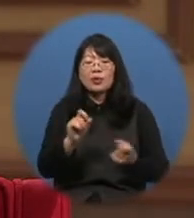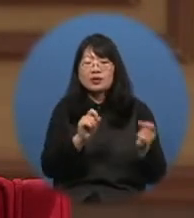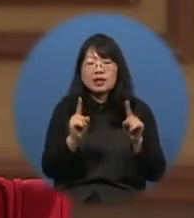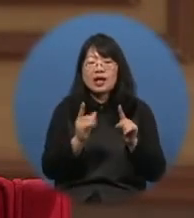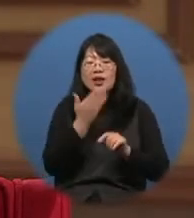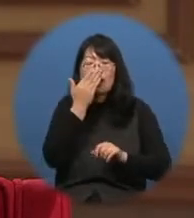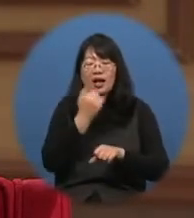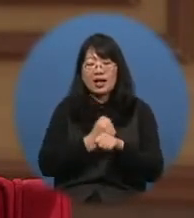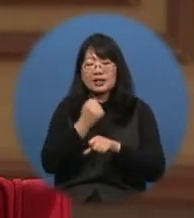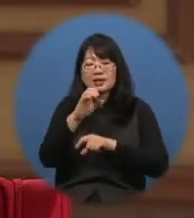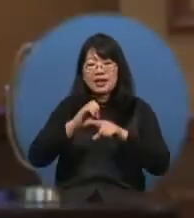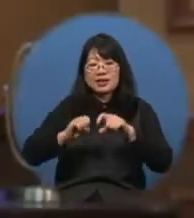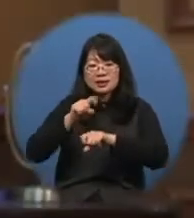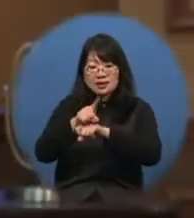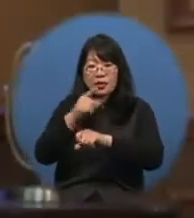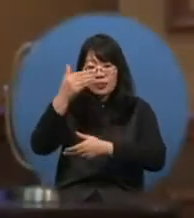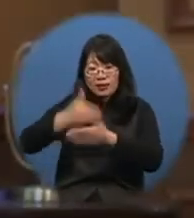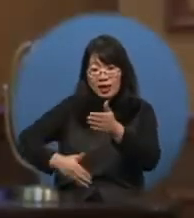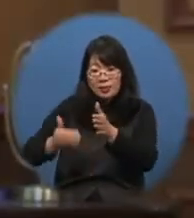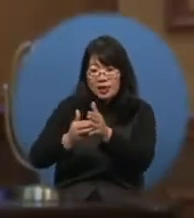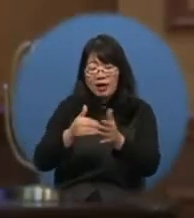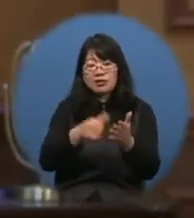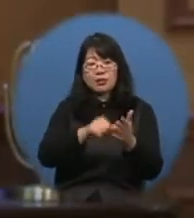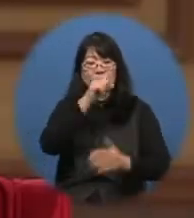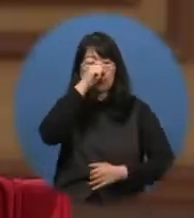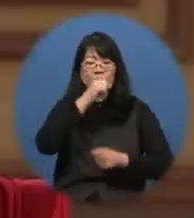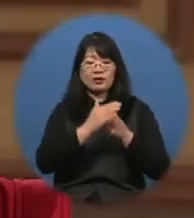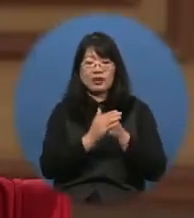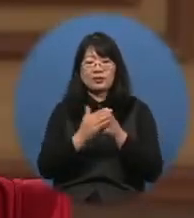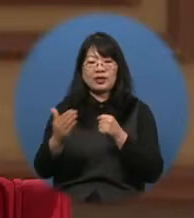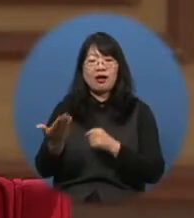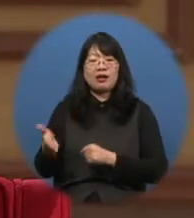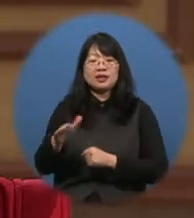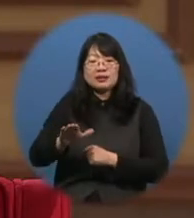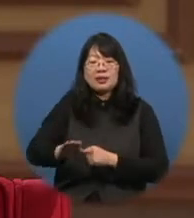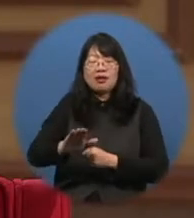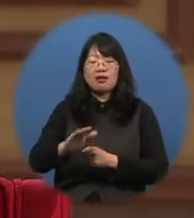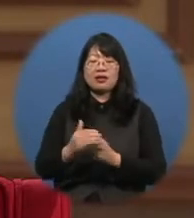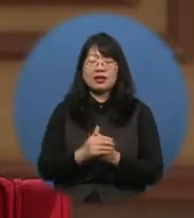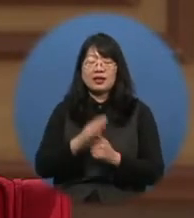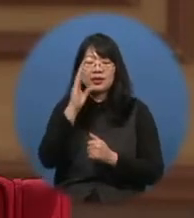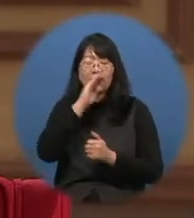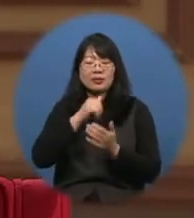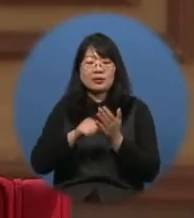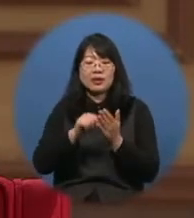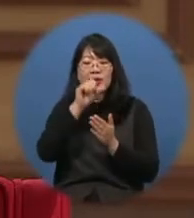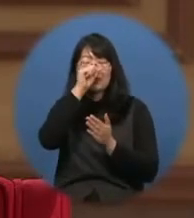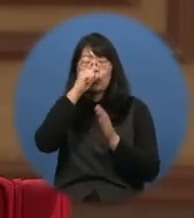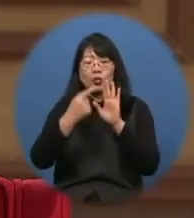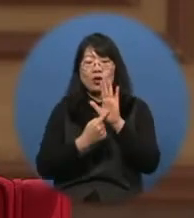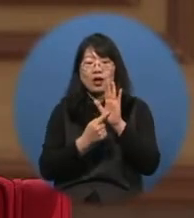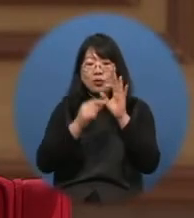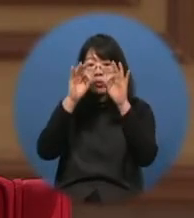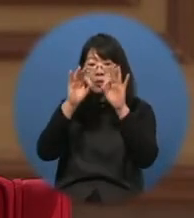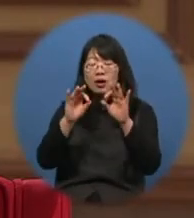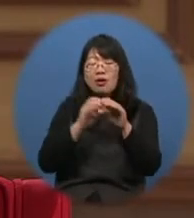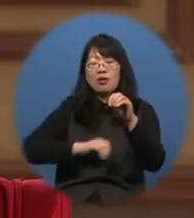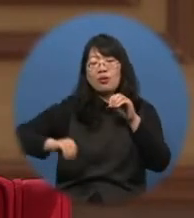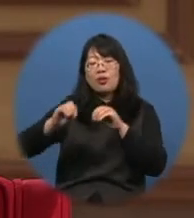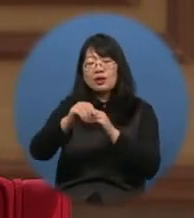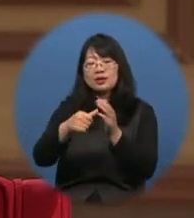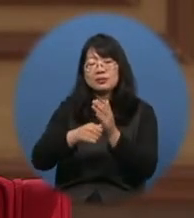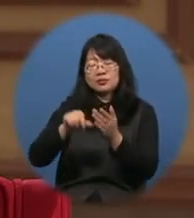살려낼 가능성은 남는다. 결국 제품이 좋기 때문에. 네. 하지만 이제 나쁜 제품의 좋은 광고는 오히려